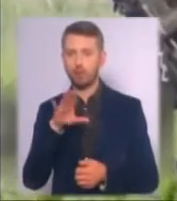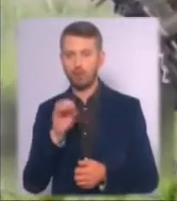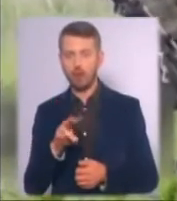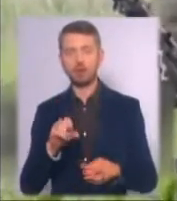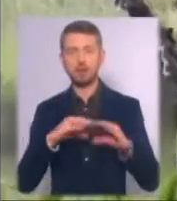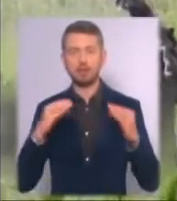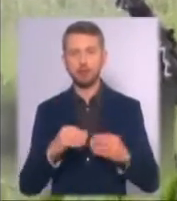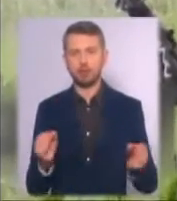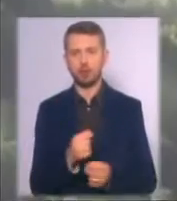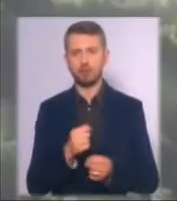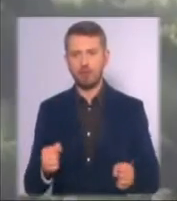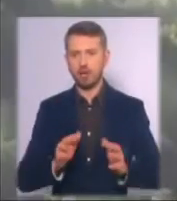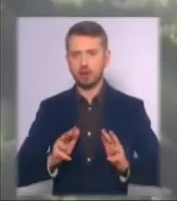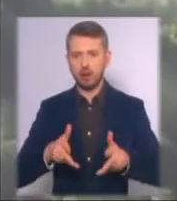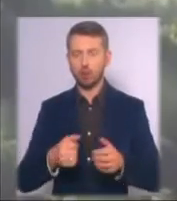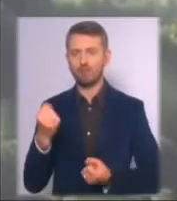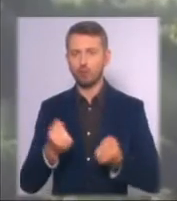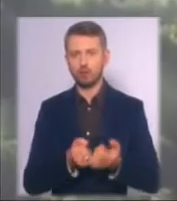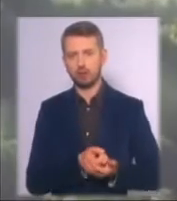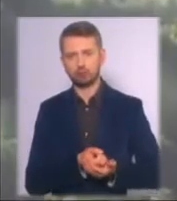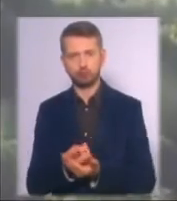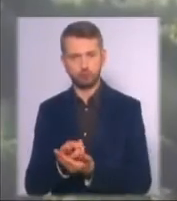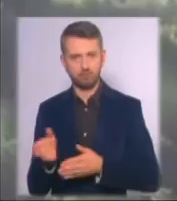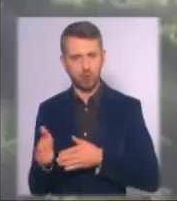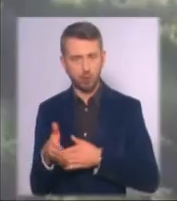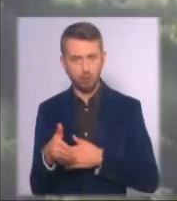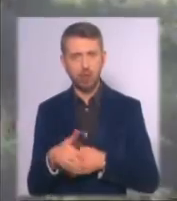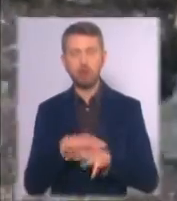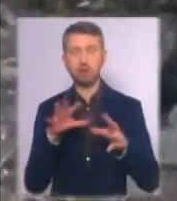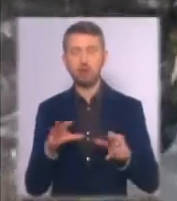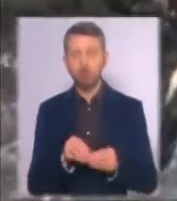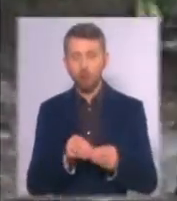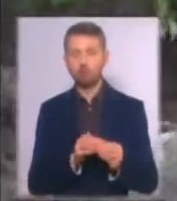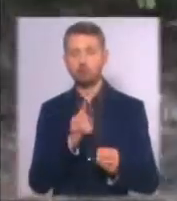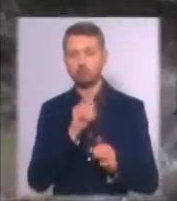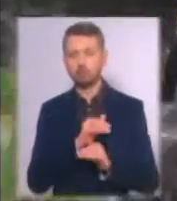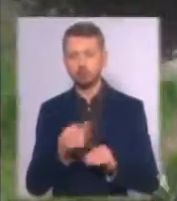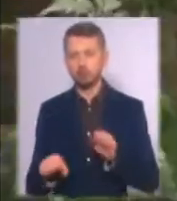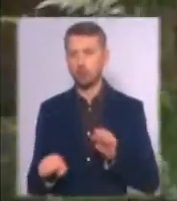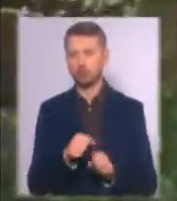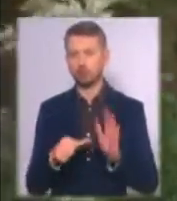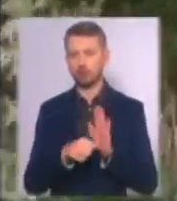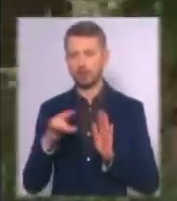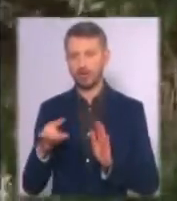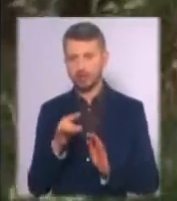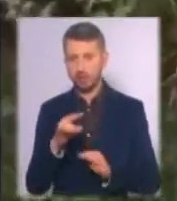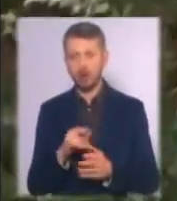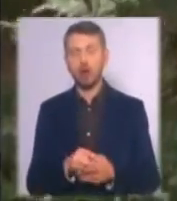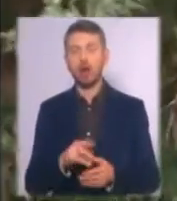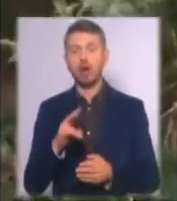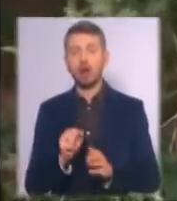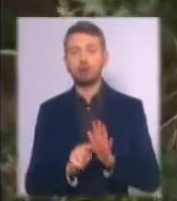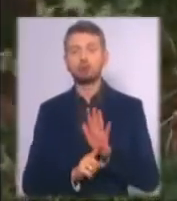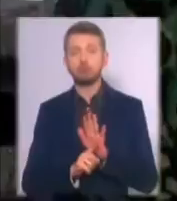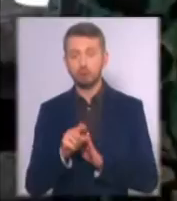до Маріупольської лікарні. Загалом режим тиші порушували 6 разів. Це за минулу добу. А від початку цієї кремлівські бандити обстрілюють